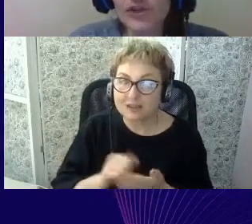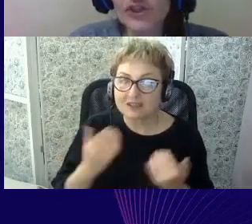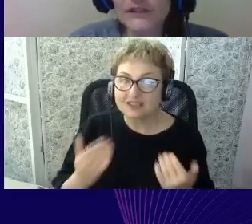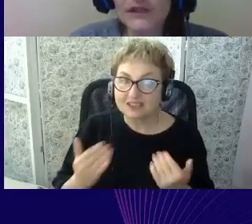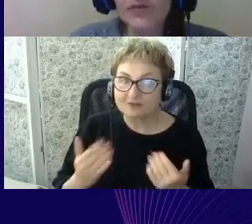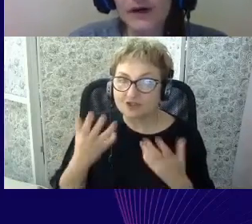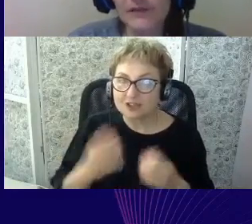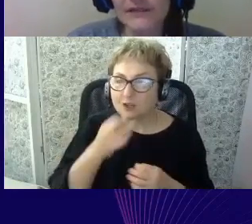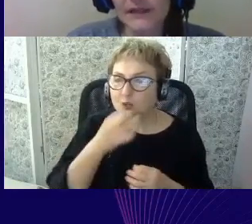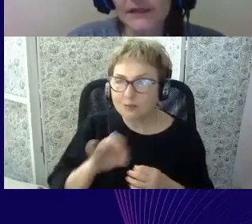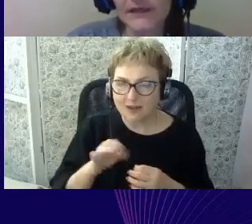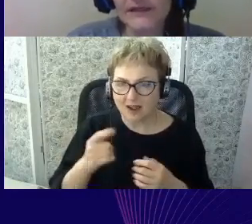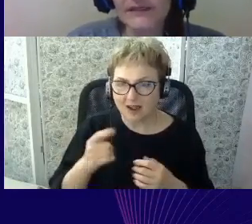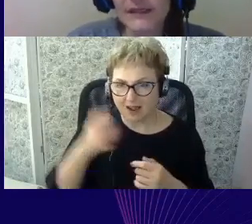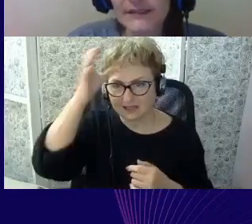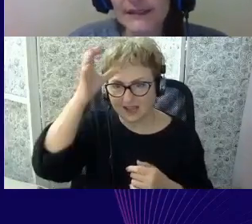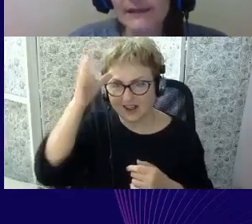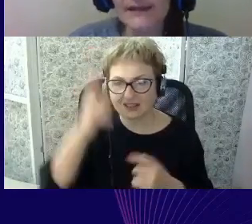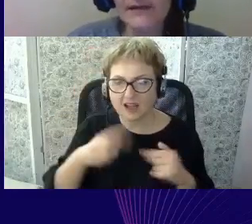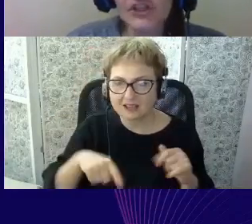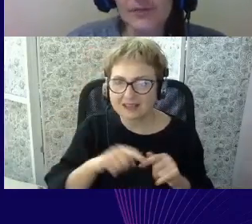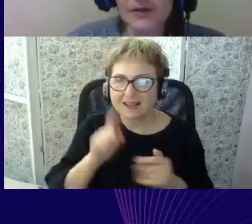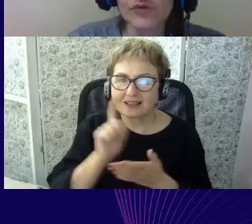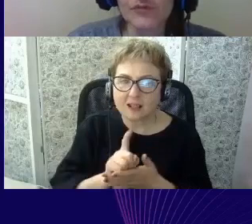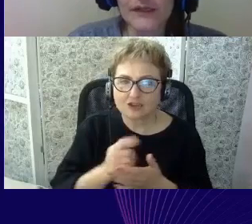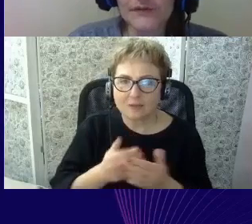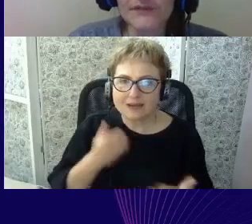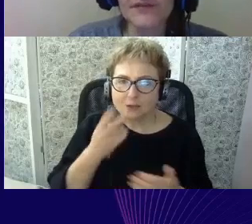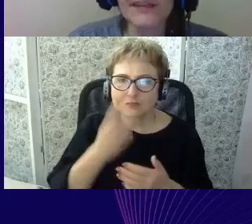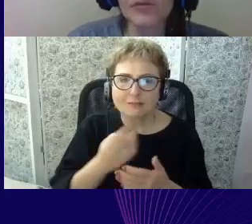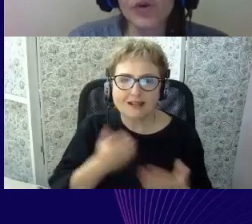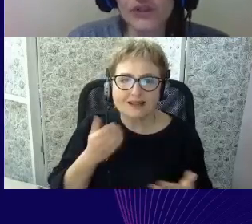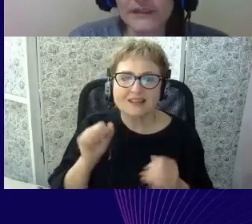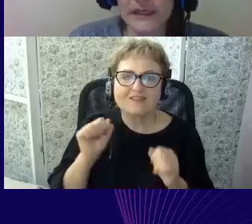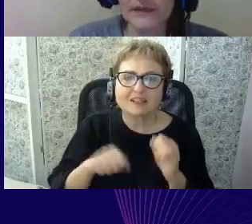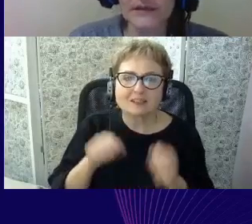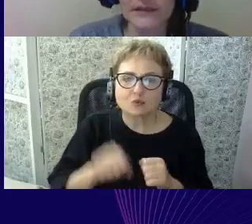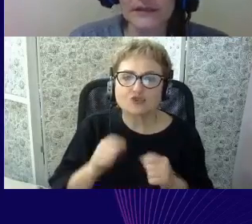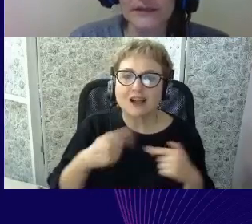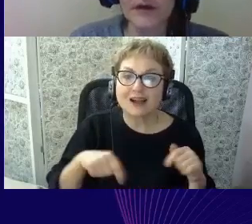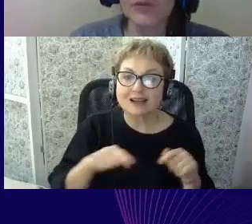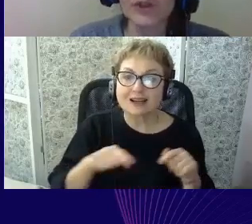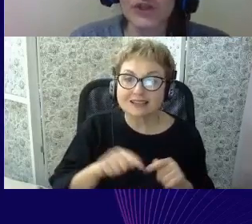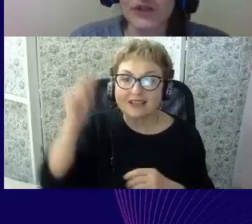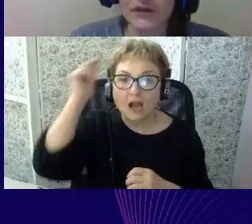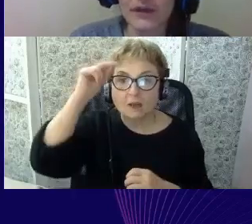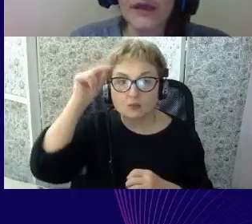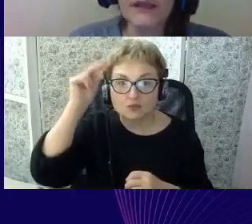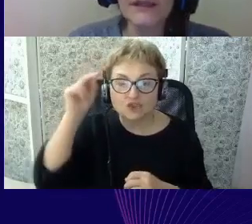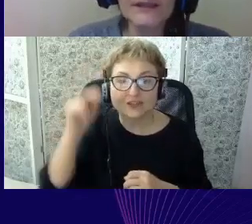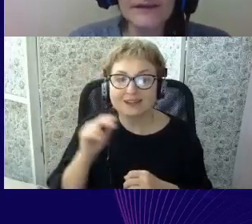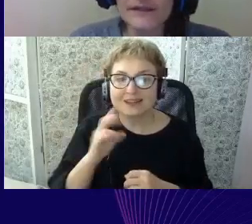На сегодняшний день любая образовательная организация должна предусматривать возможность организации